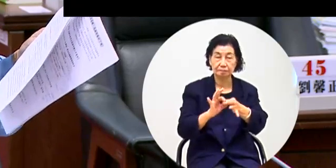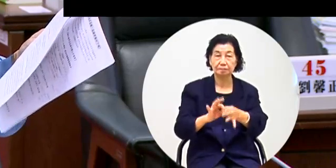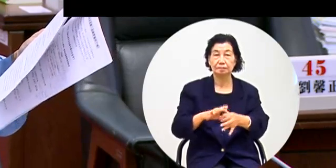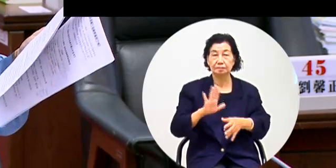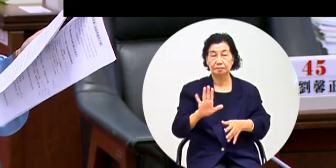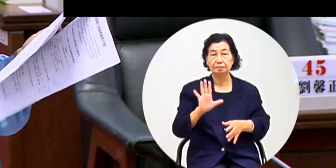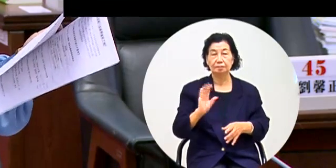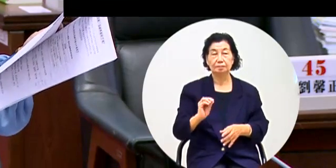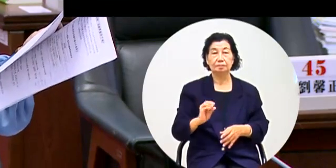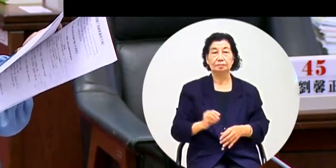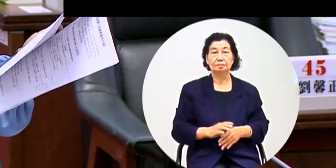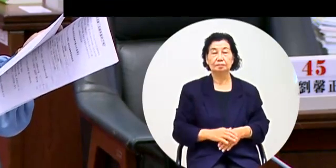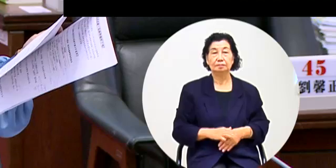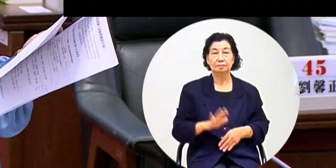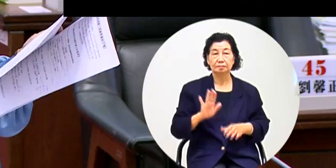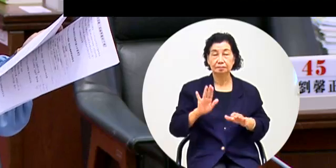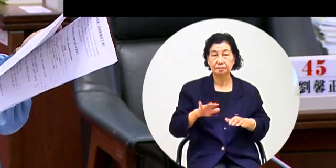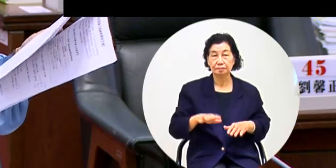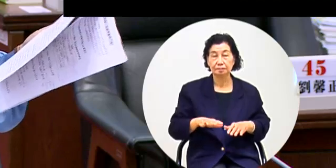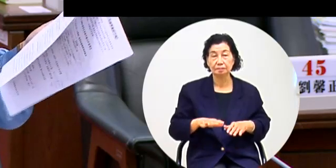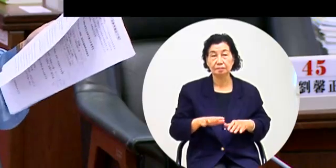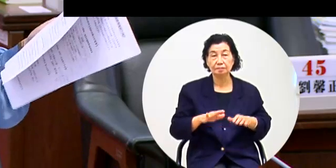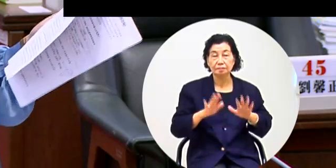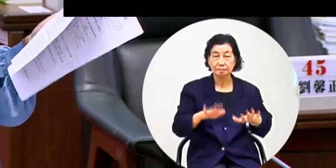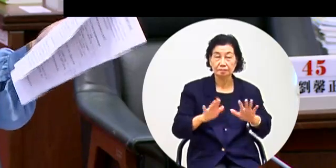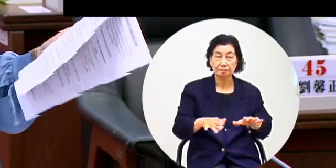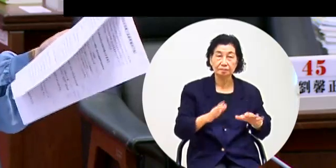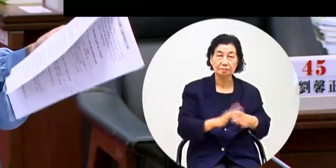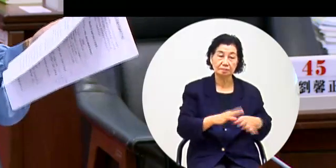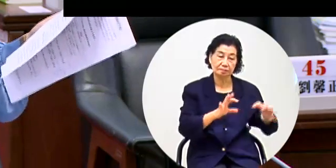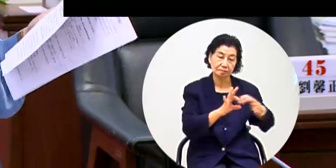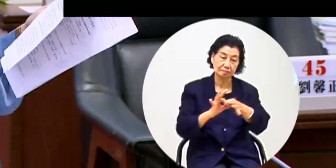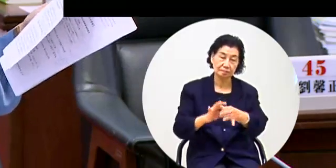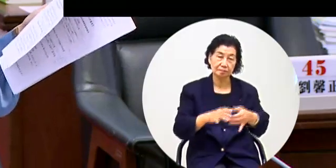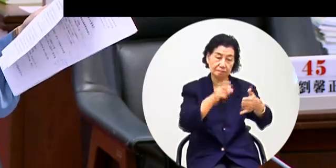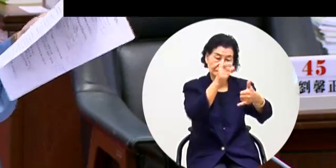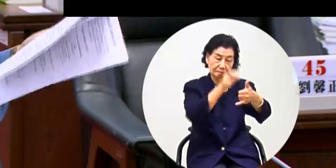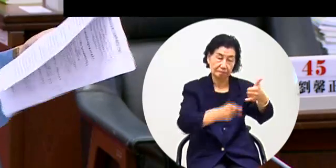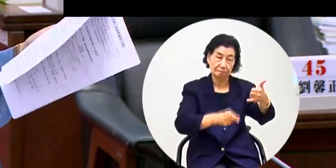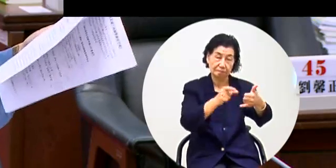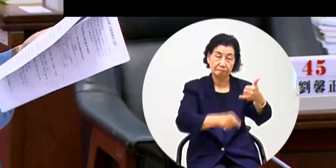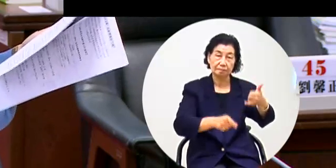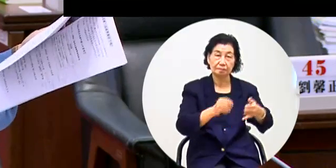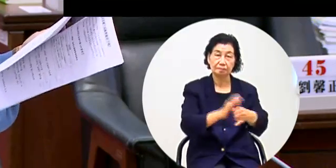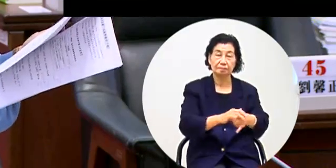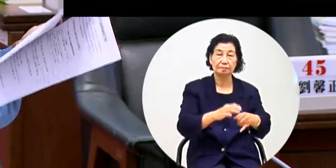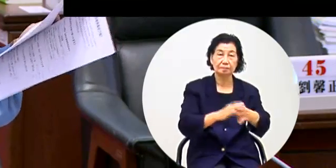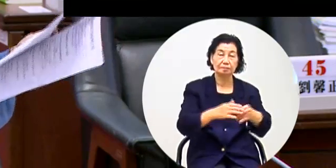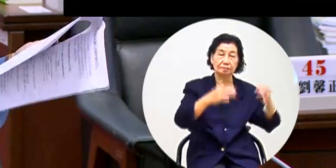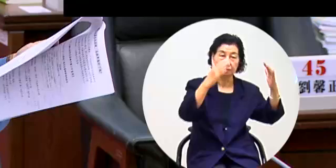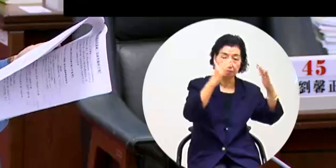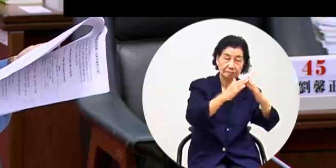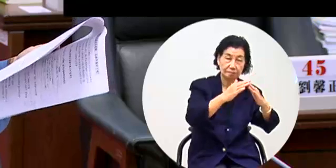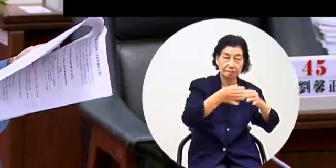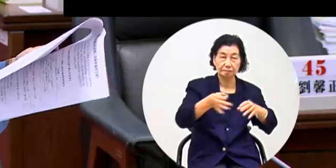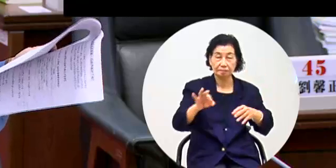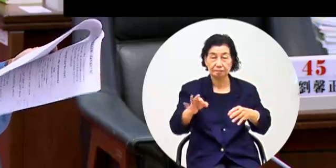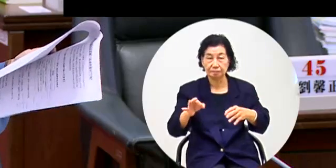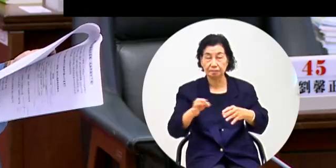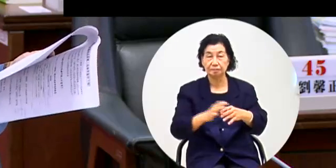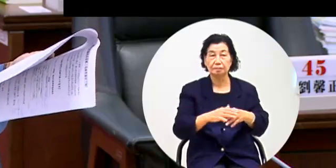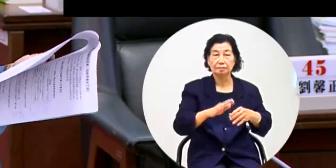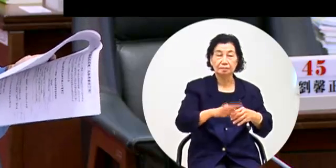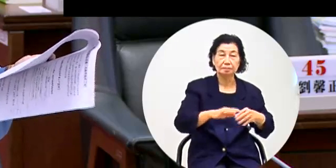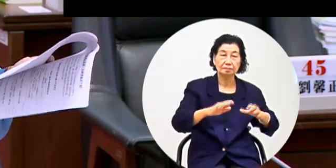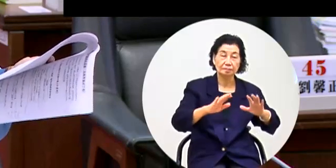的问题就是个人的财产权的问题，因为它可能除了公家的土地之外，它还有私人的土地的部分。那这些土地其实它就